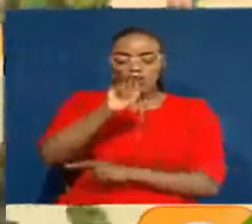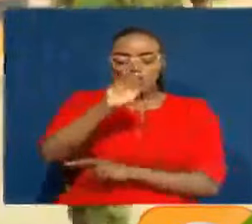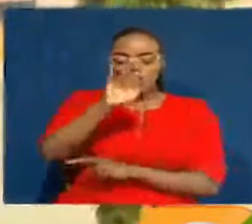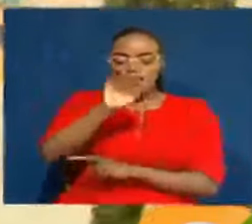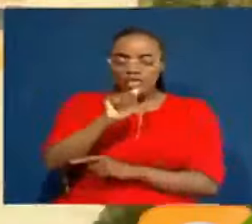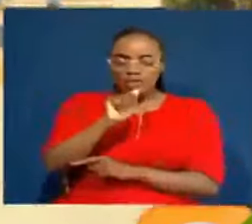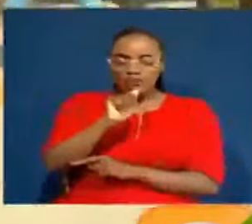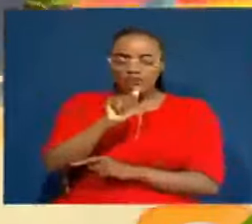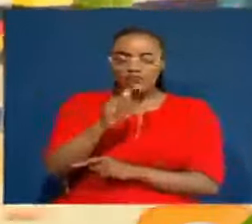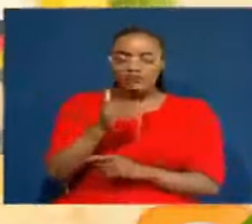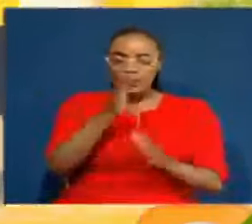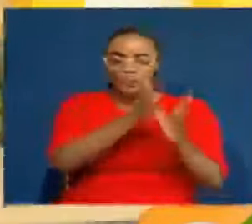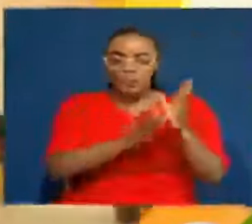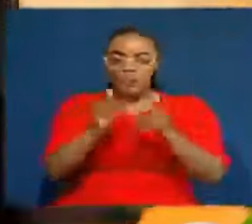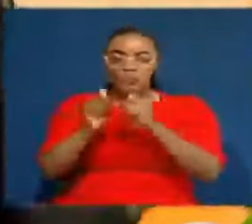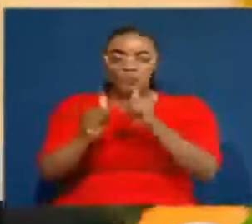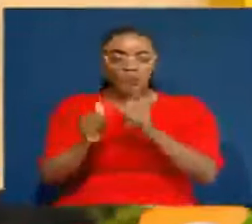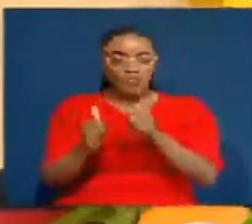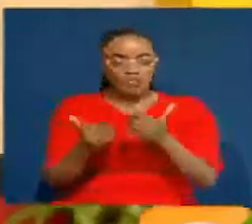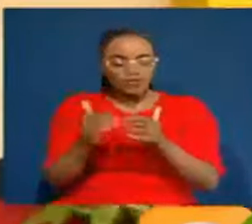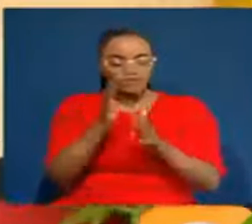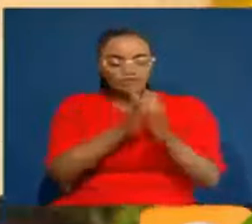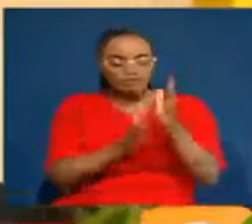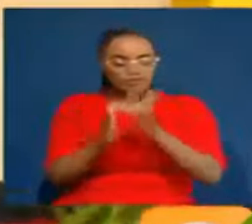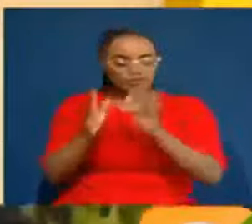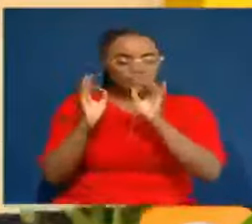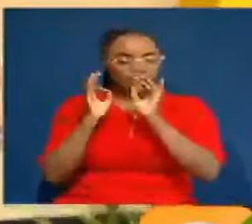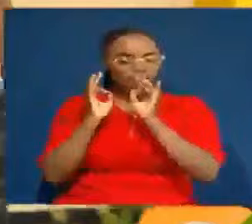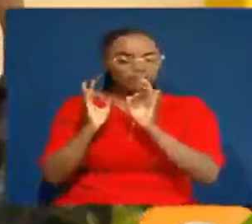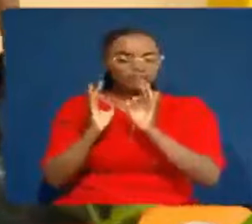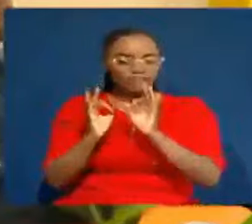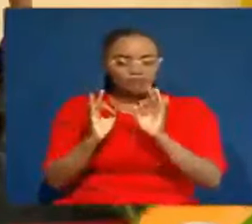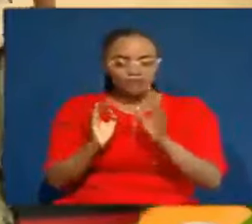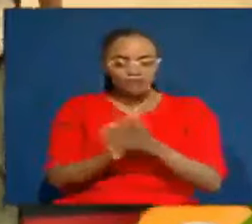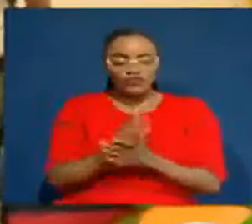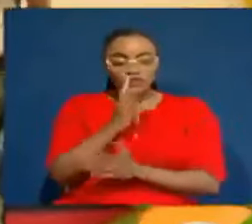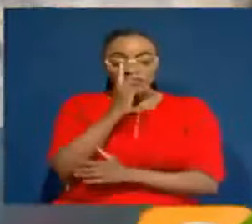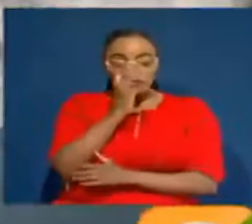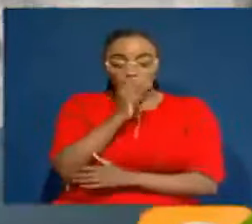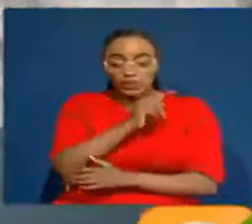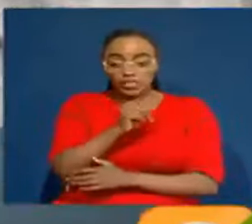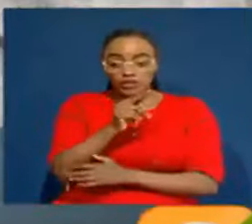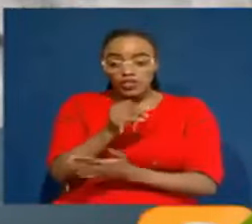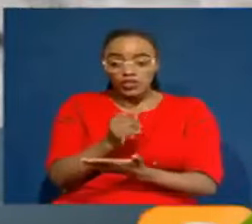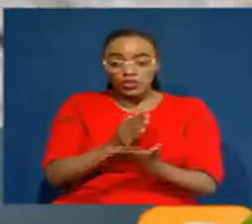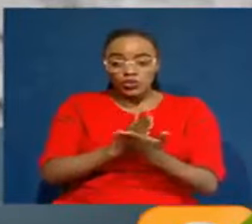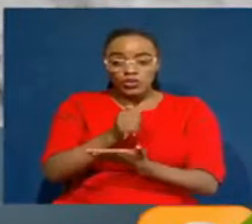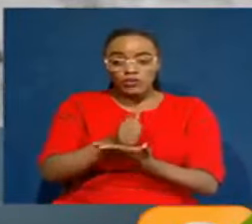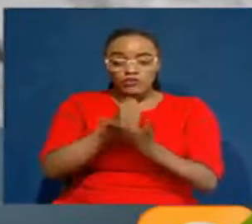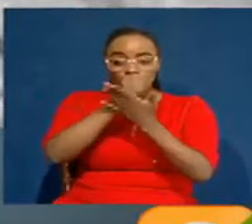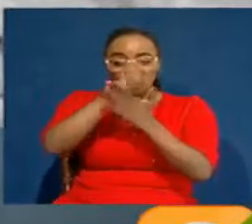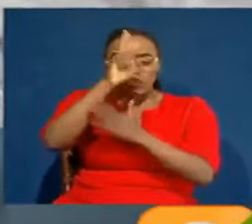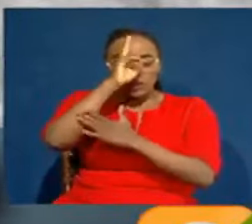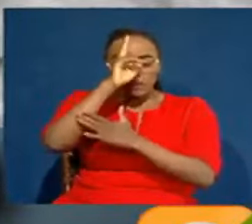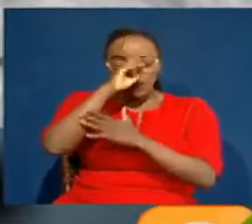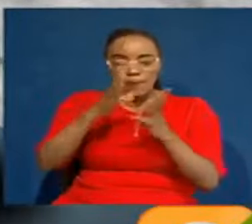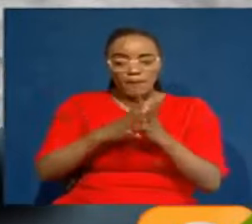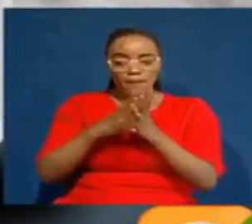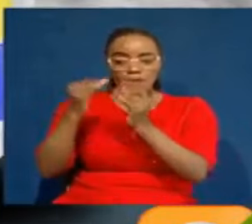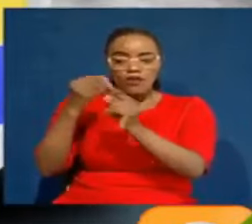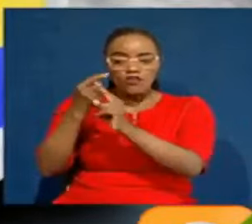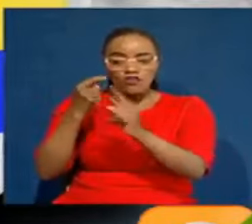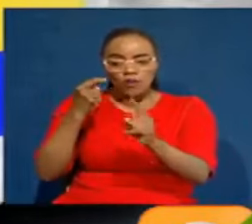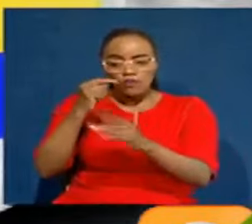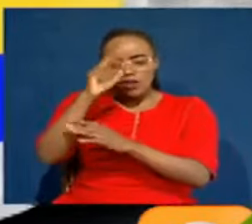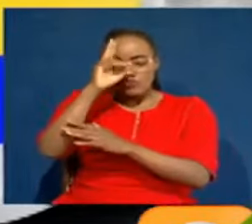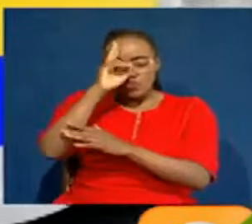Katika njama iliyopangwa ikapangika, washukiwa hao kwa usaidizi wa maafisa wa polisi walichomoka kutoka kituo